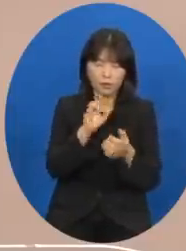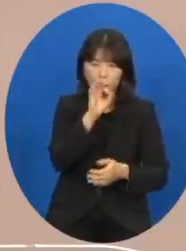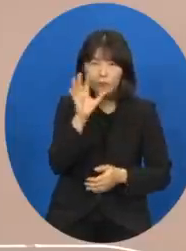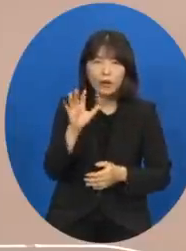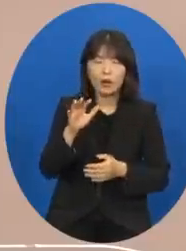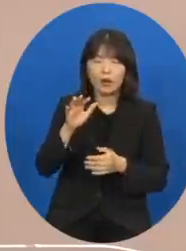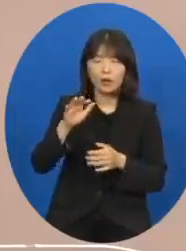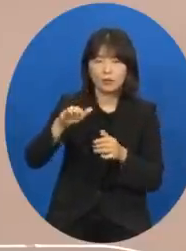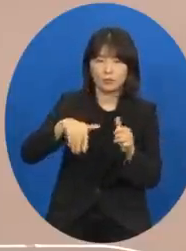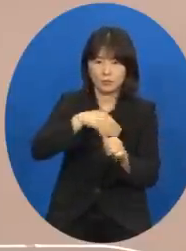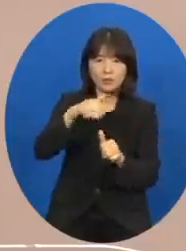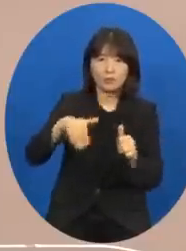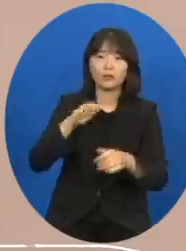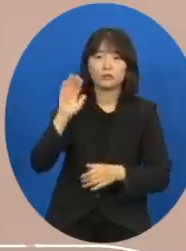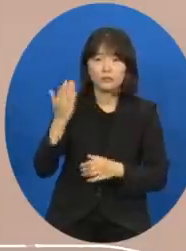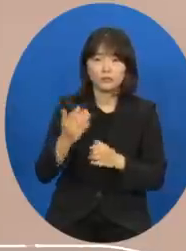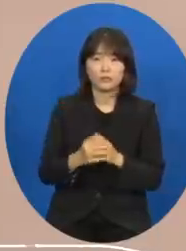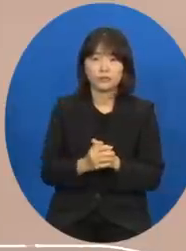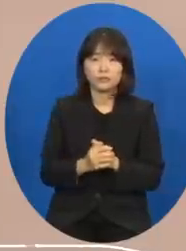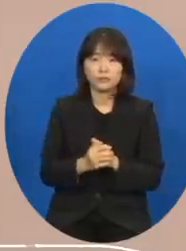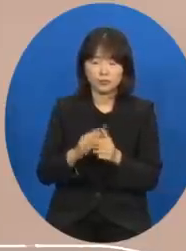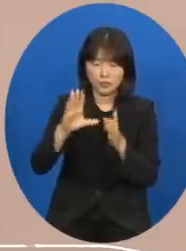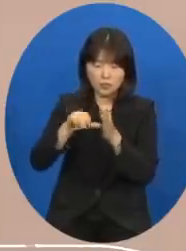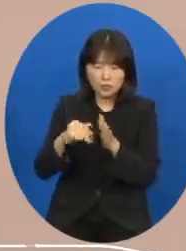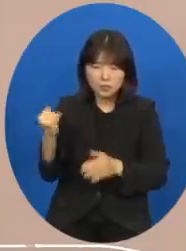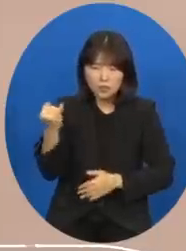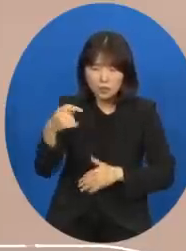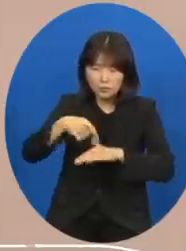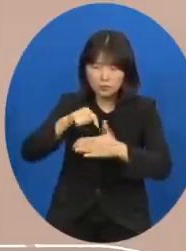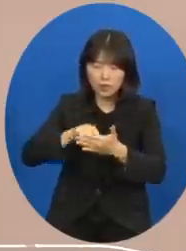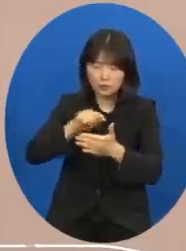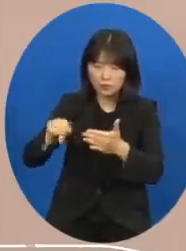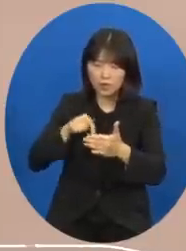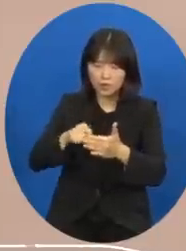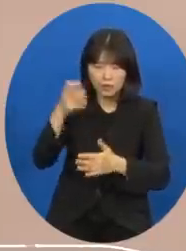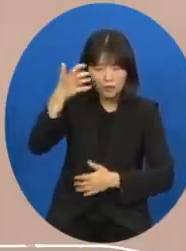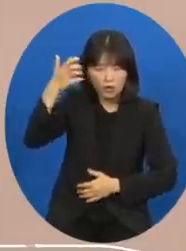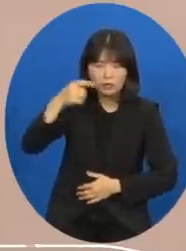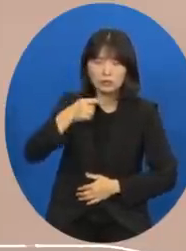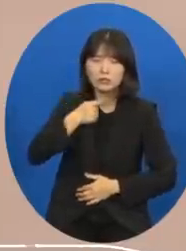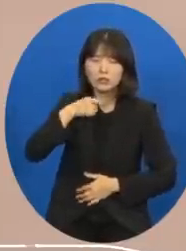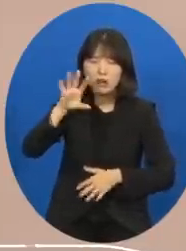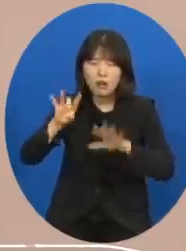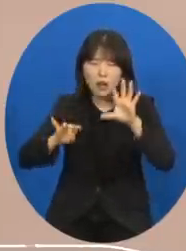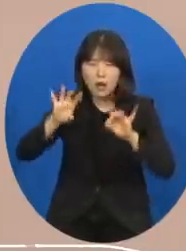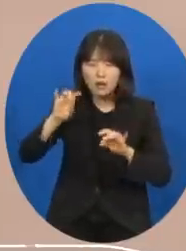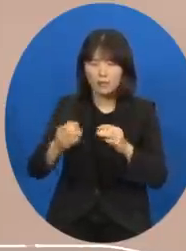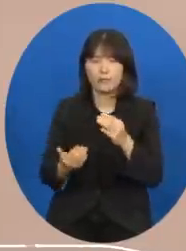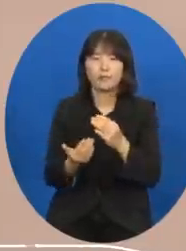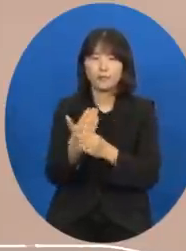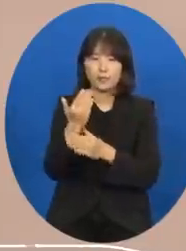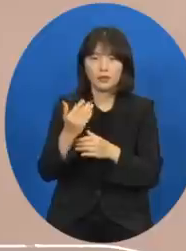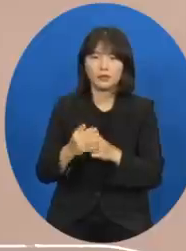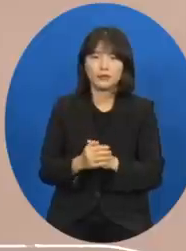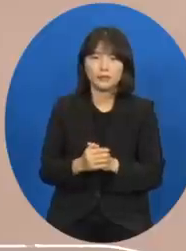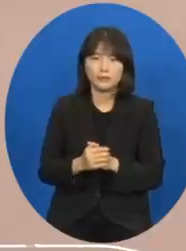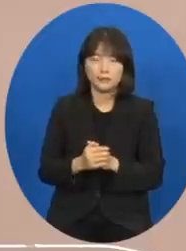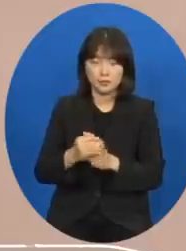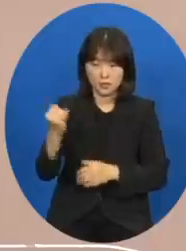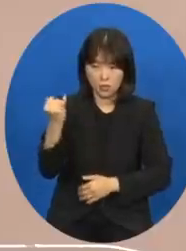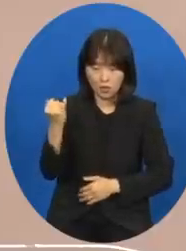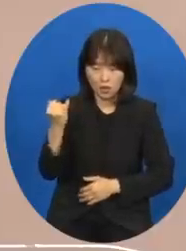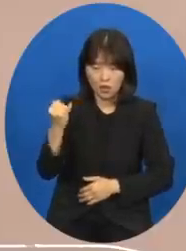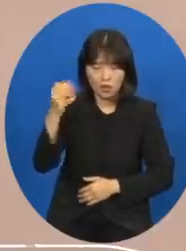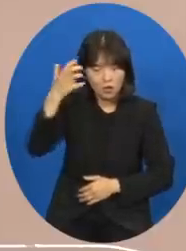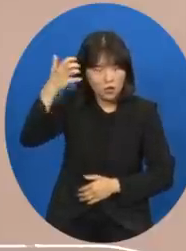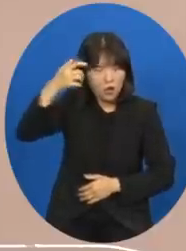거죠. 그때 그 여인의 마음속에 있었던 영적인 갈망이 튀어나옵니다. 그 여인에게도